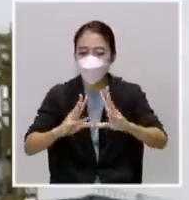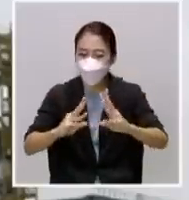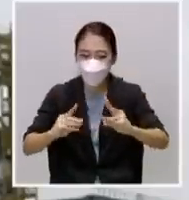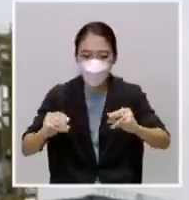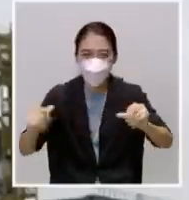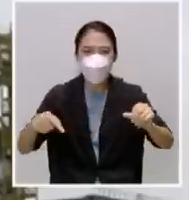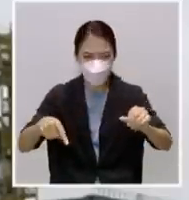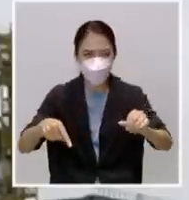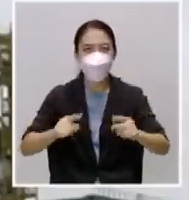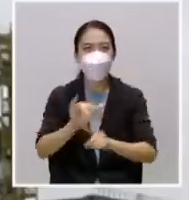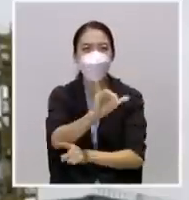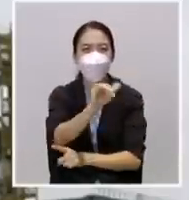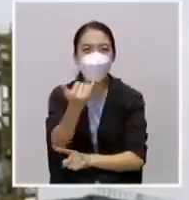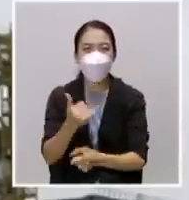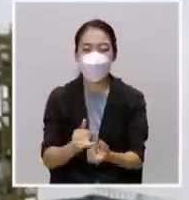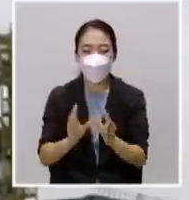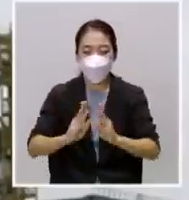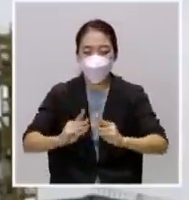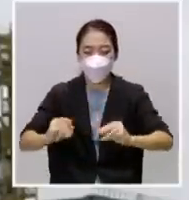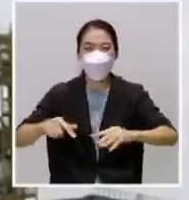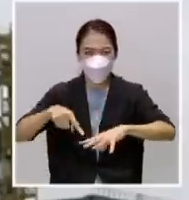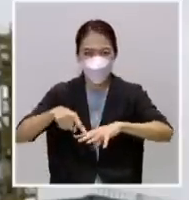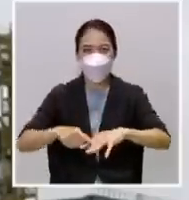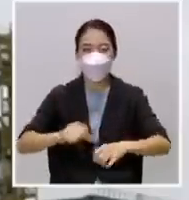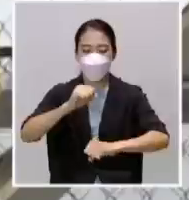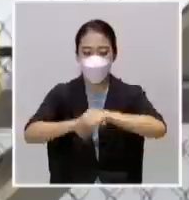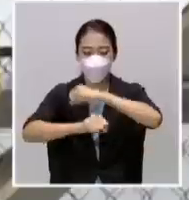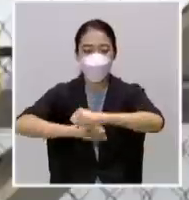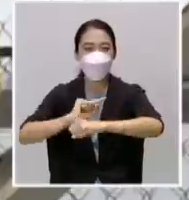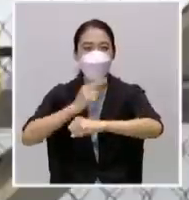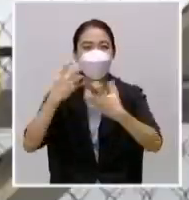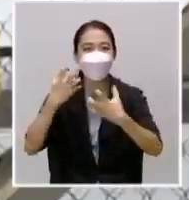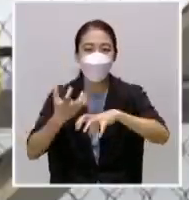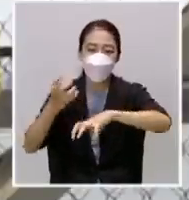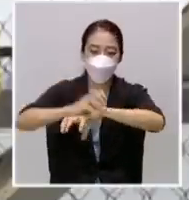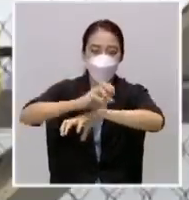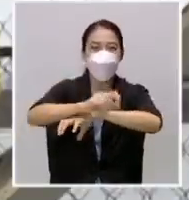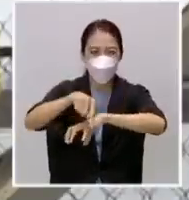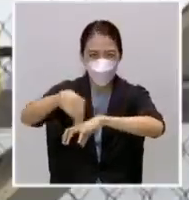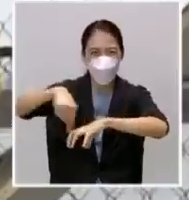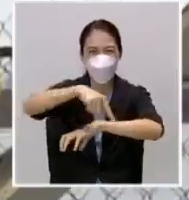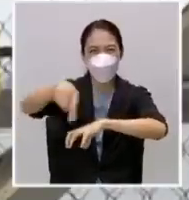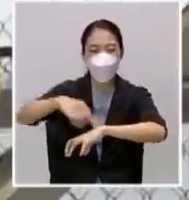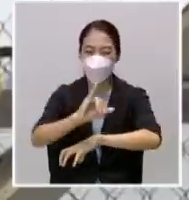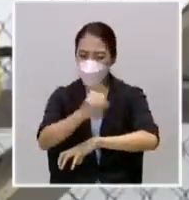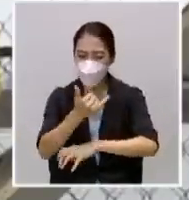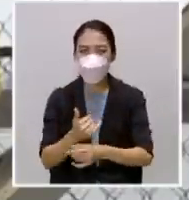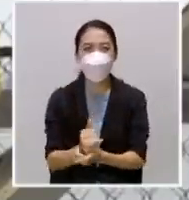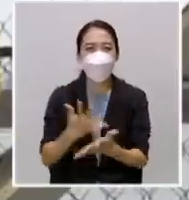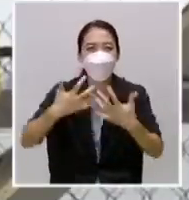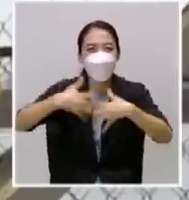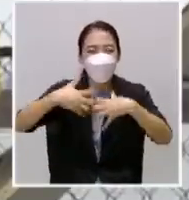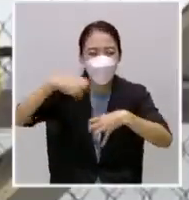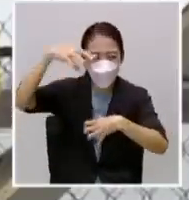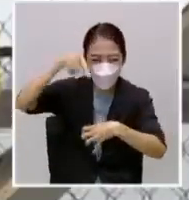ฝังอยู่ใต้ชั้นคอนกรีตหนาและบริเวณโรงไฟฟ้ายังคงกักเก็บกากเชื้อเพลิงนิวเคลียร์ใช้แล้วจำนวนมาก